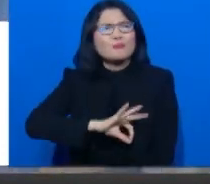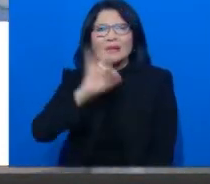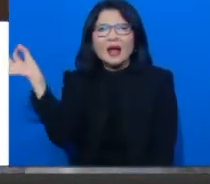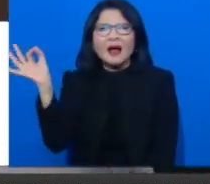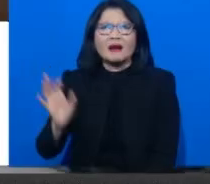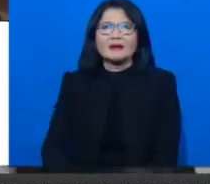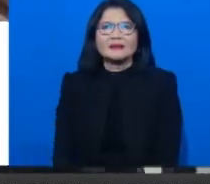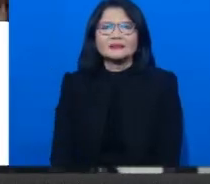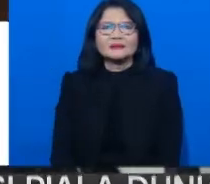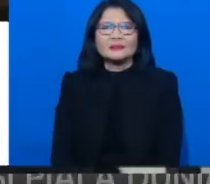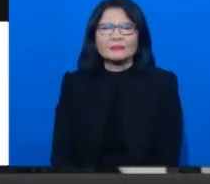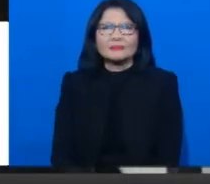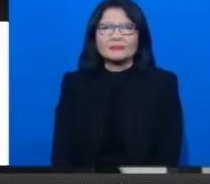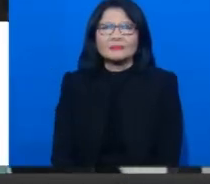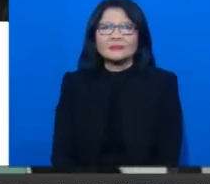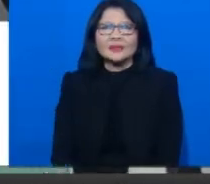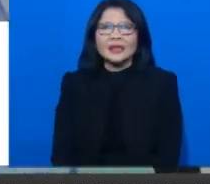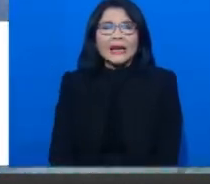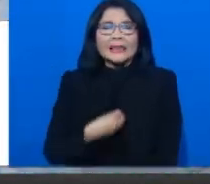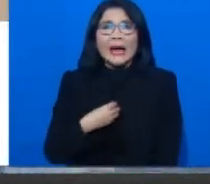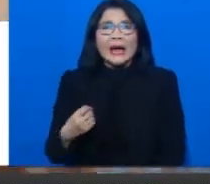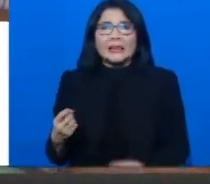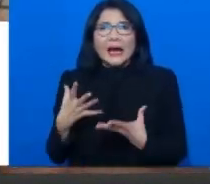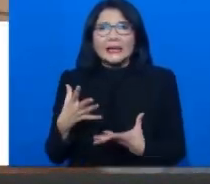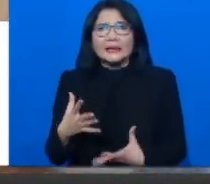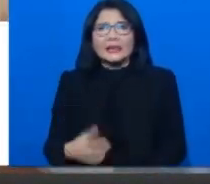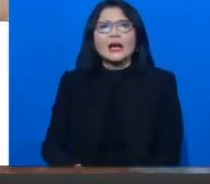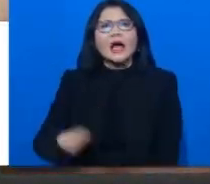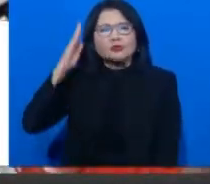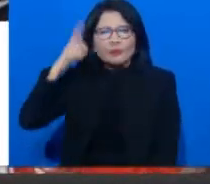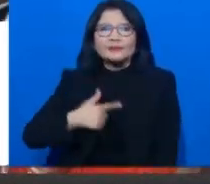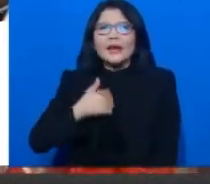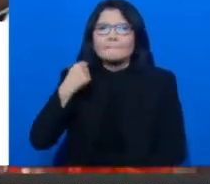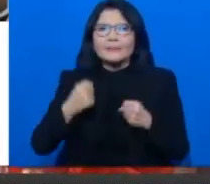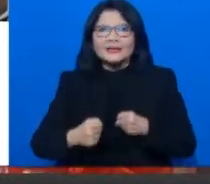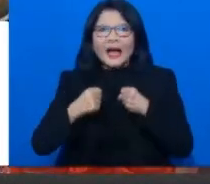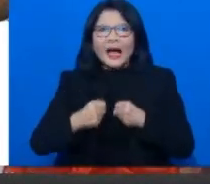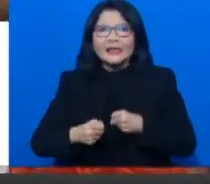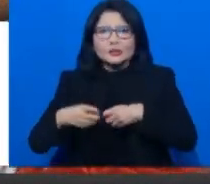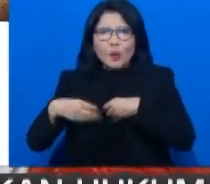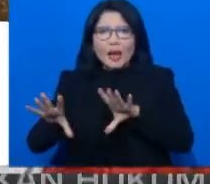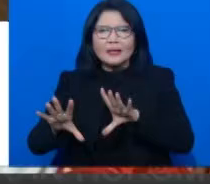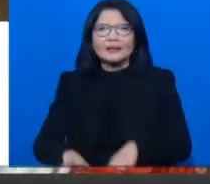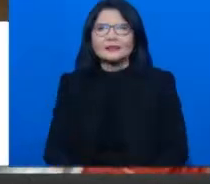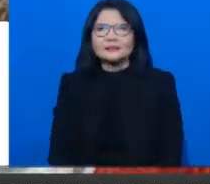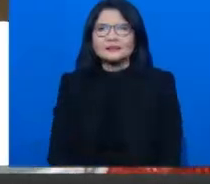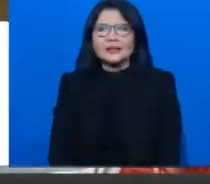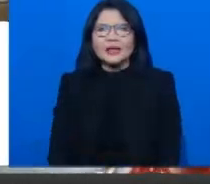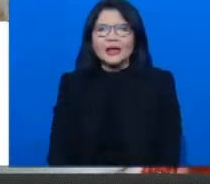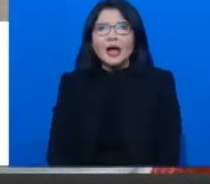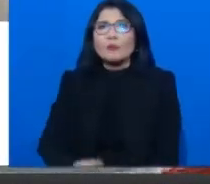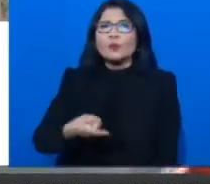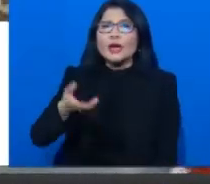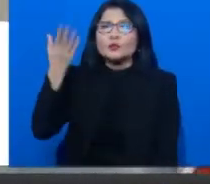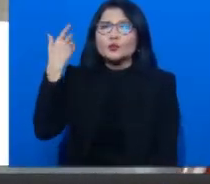Meski tidak mudah, Wartika tidak pernah menyangka kalau suaminya bisa bertahan cukup lama berdagang bubur kacang hijau. Dari mulai masa bujang